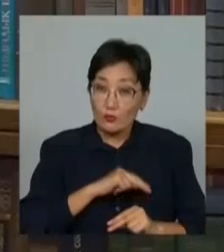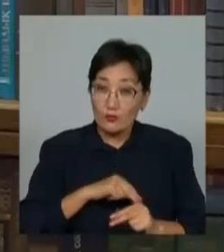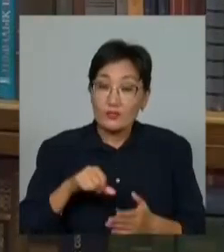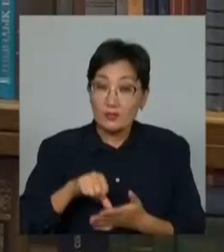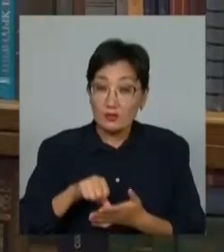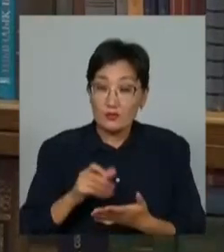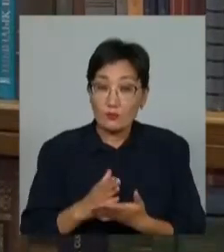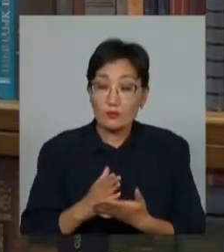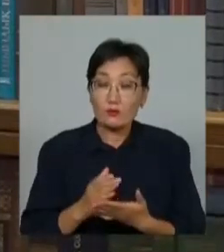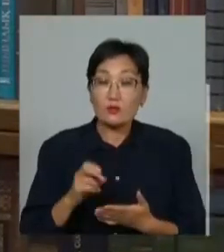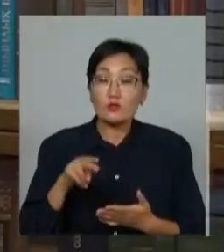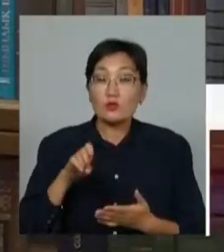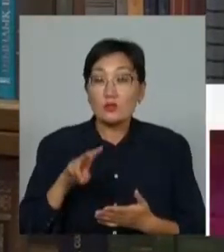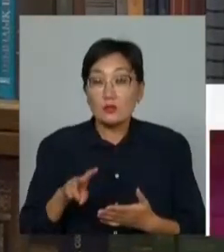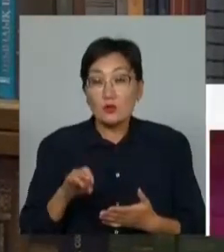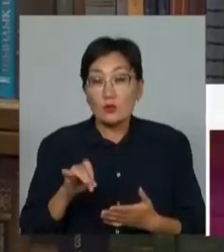Султан Оразалин